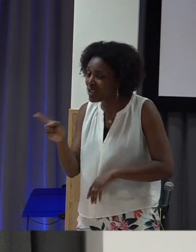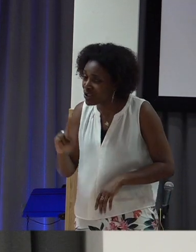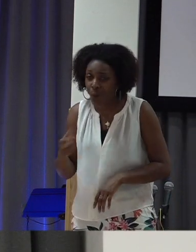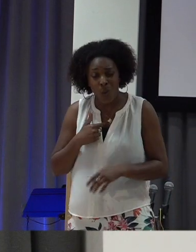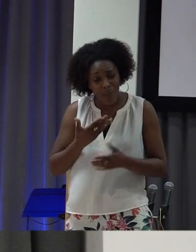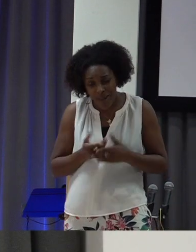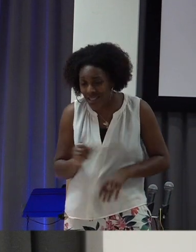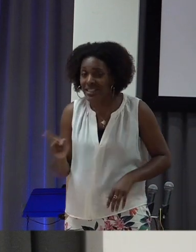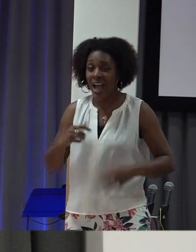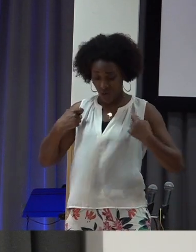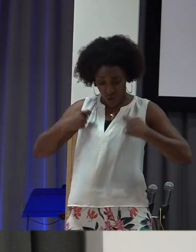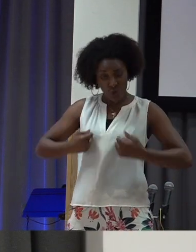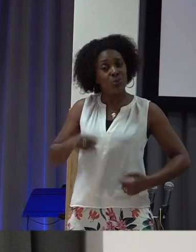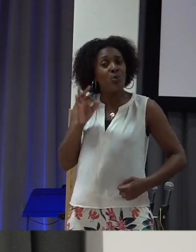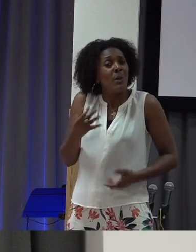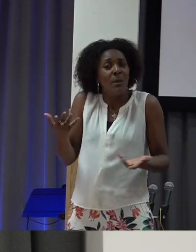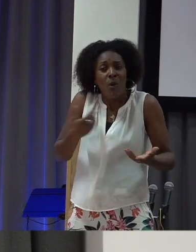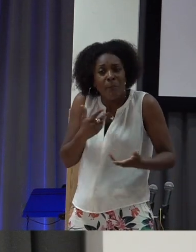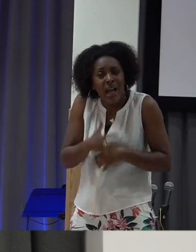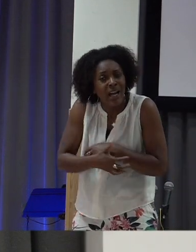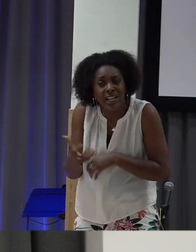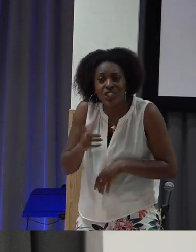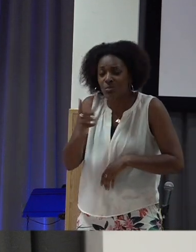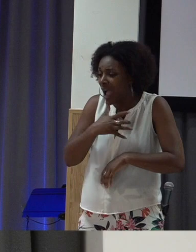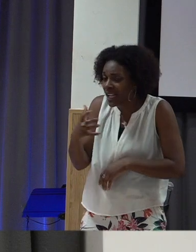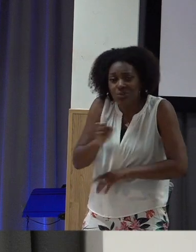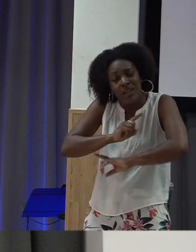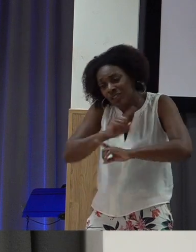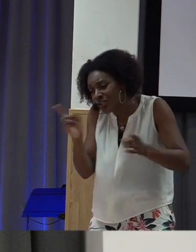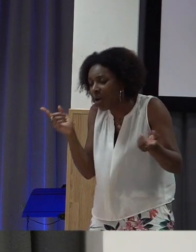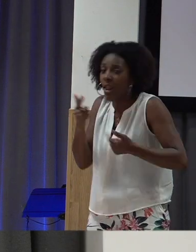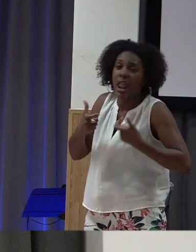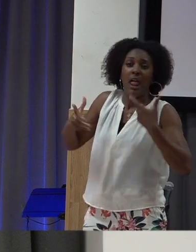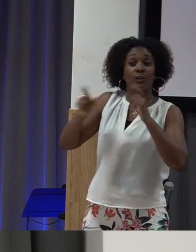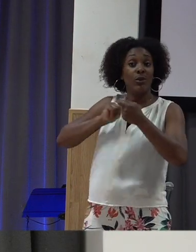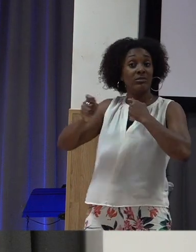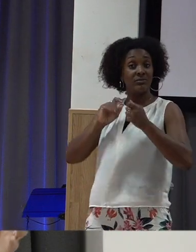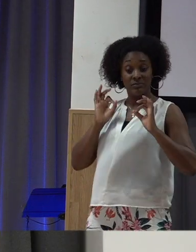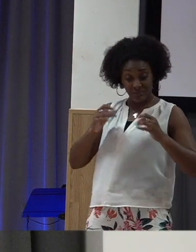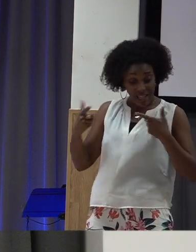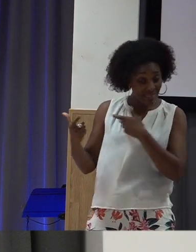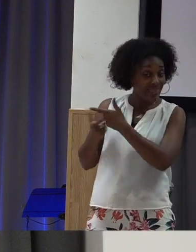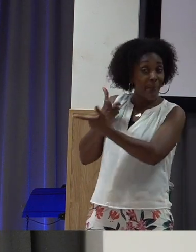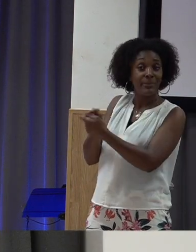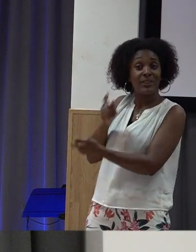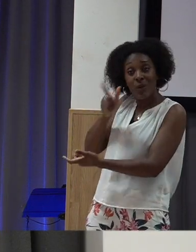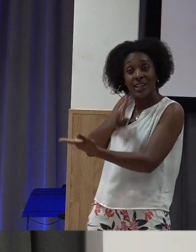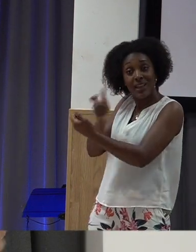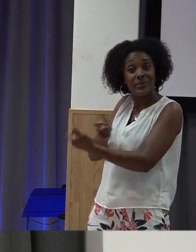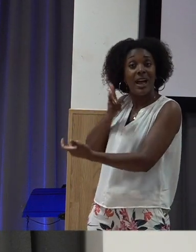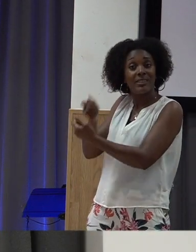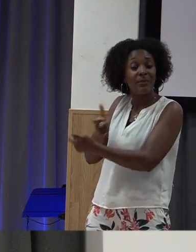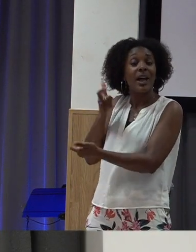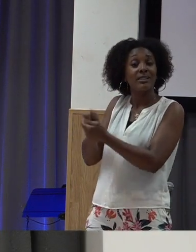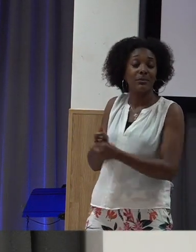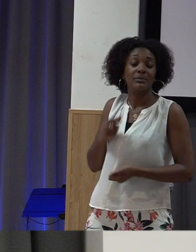Et je pense que c'est nécessaire aujourd'hui, quand on aborde les gens dans la rue ou n'importe où ailleurs, dans